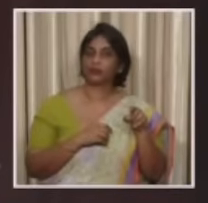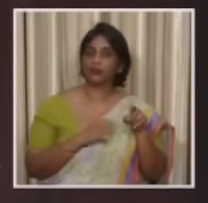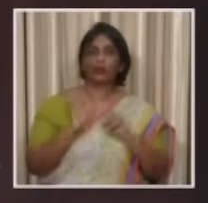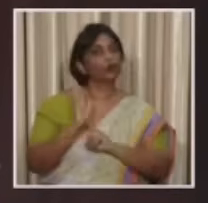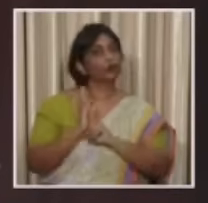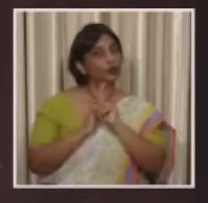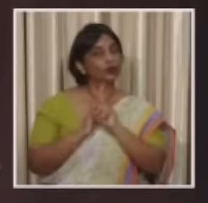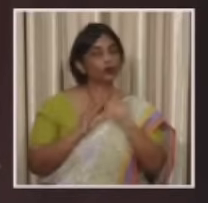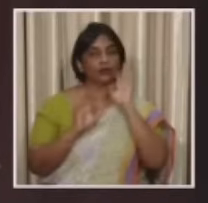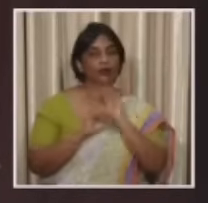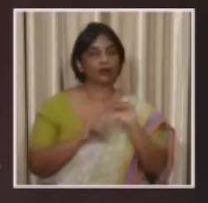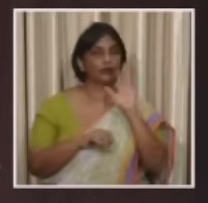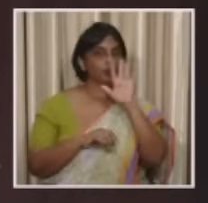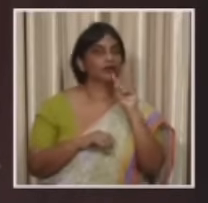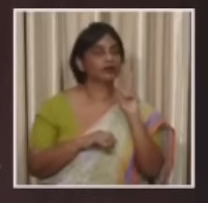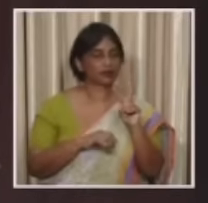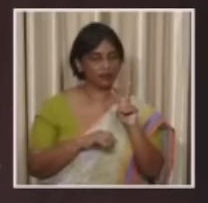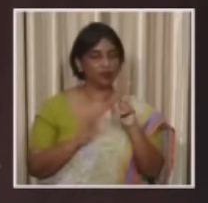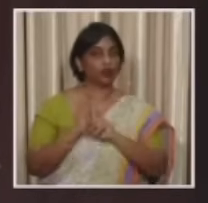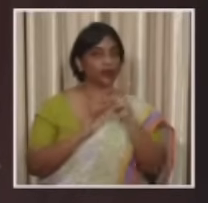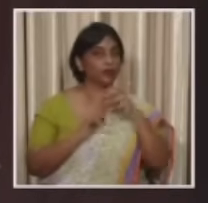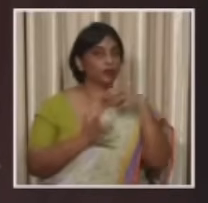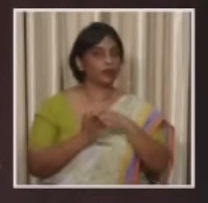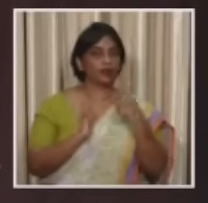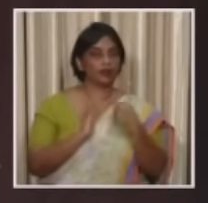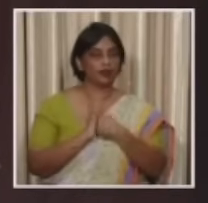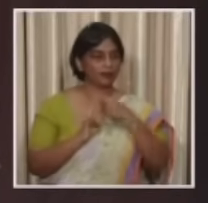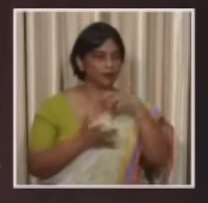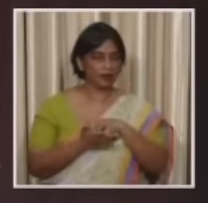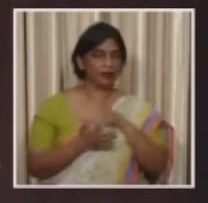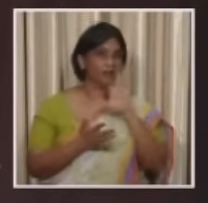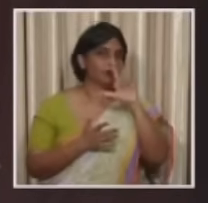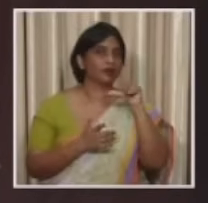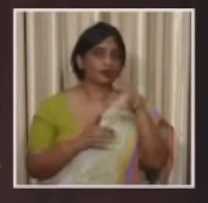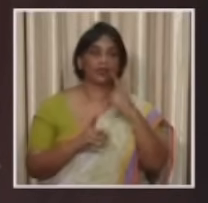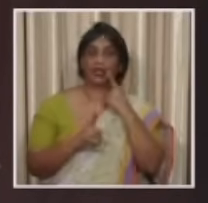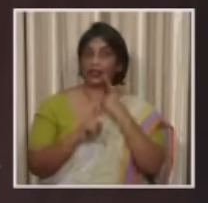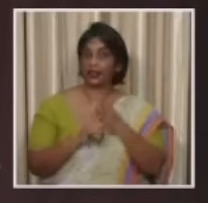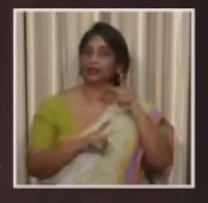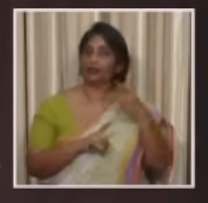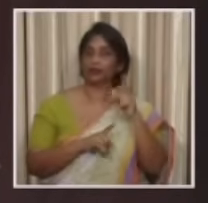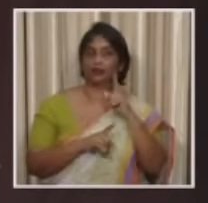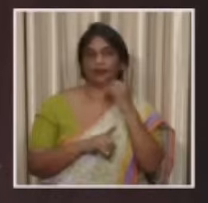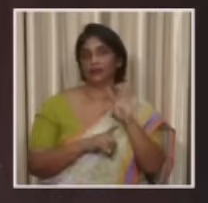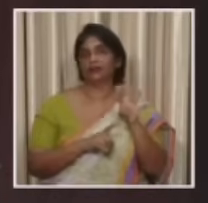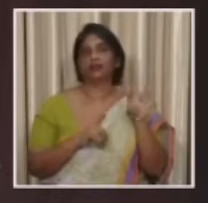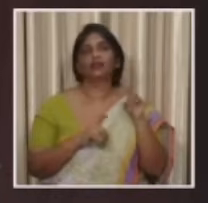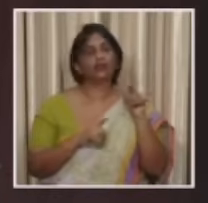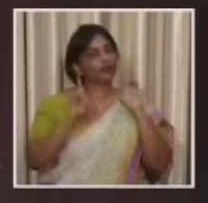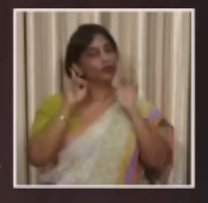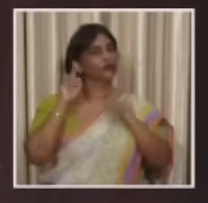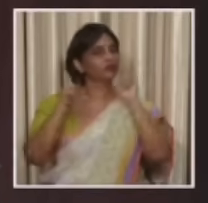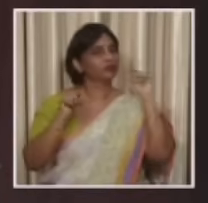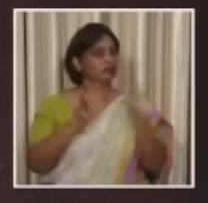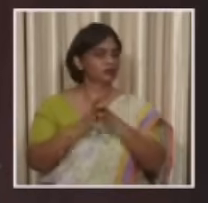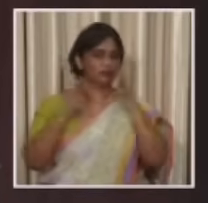උතුරේ නිකුත් කරලා තියෙනවා 52ක්, උතුරු පළාතේ නැගෙනහිර පළාතේ 57යි, මධ්‍යම පළාතේ 214යි. මේ විදිහට ගත්තම